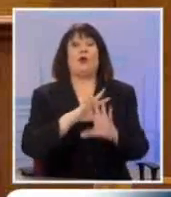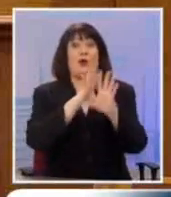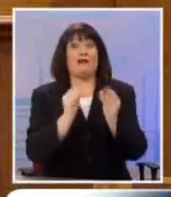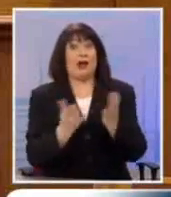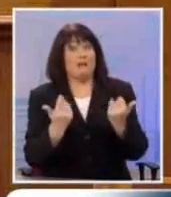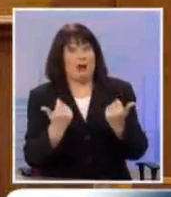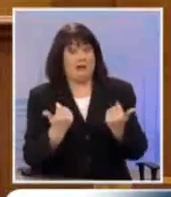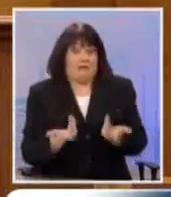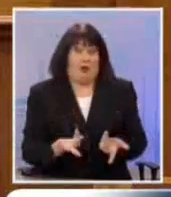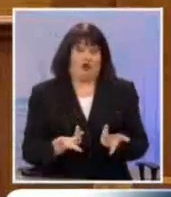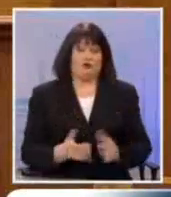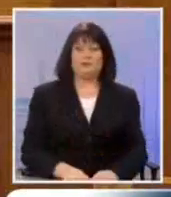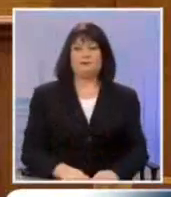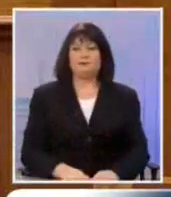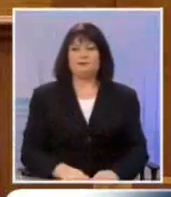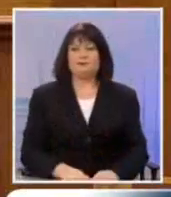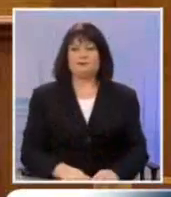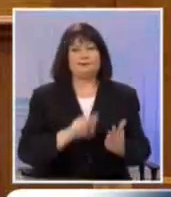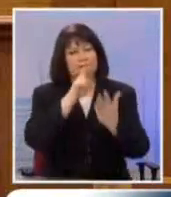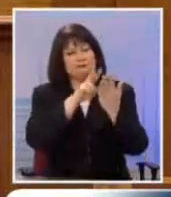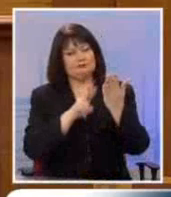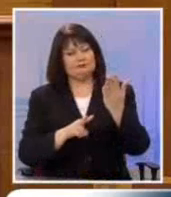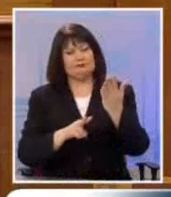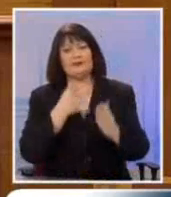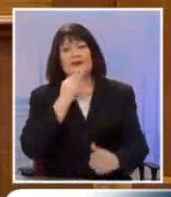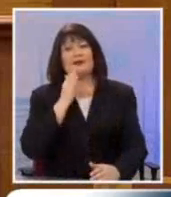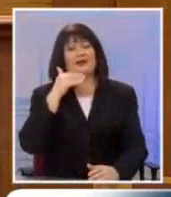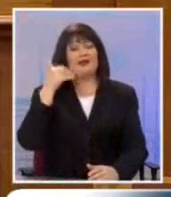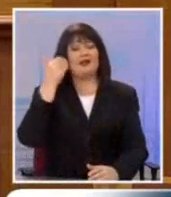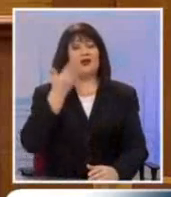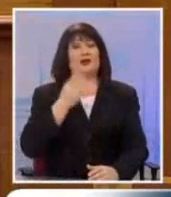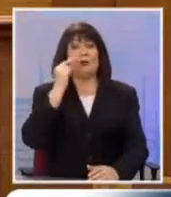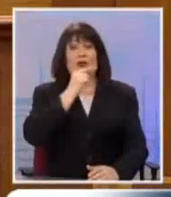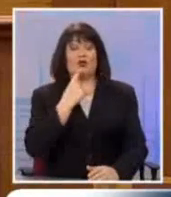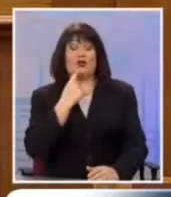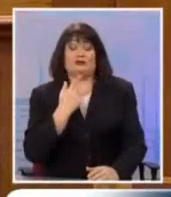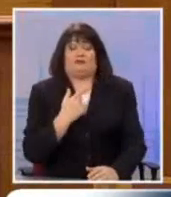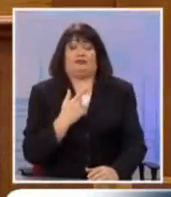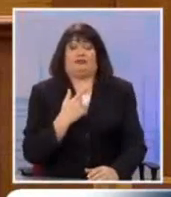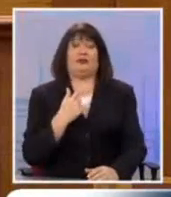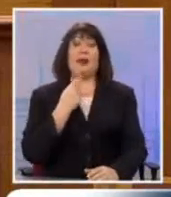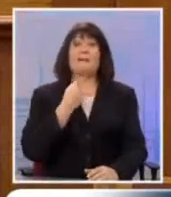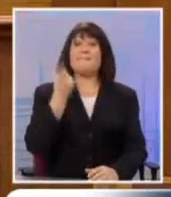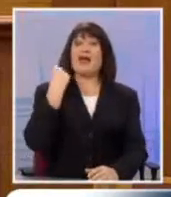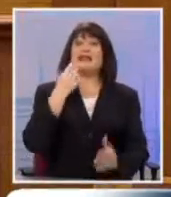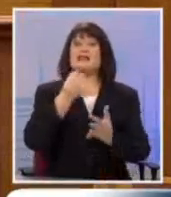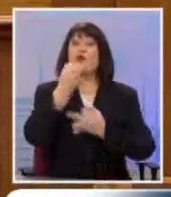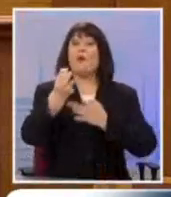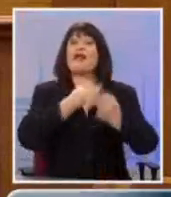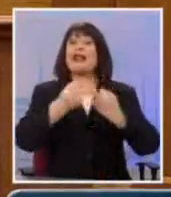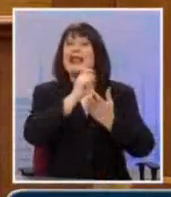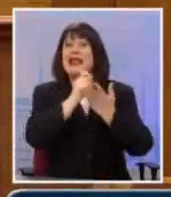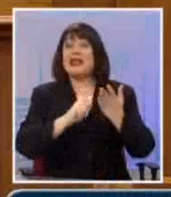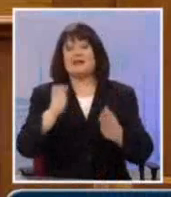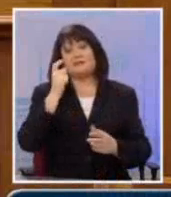πράγματα? Διαβάζω με αυτή τη λεπτή ηρωνία που χαρακτηρίζει τον Πρωθυπουργό από την περσινή του ομιλία. Σας